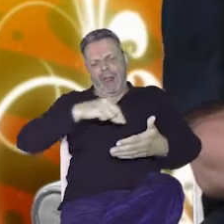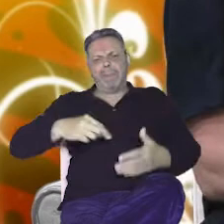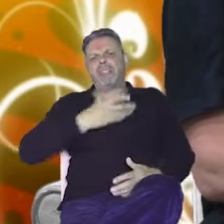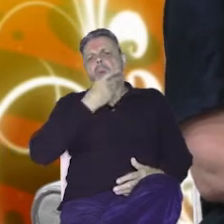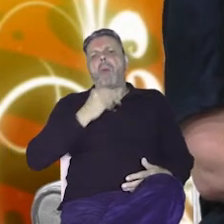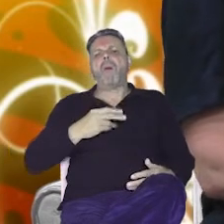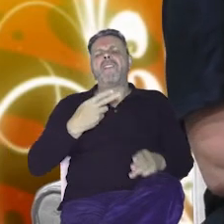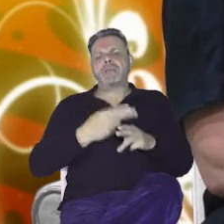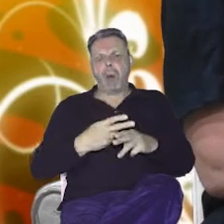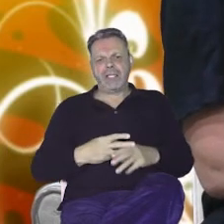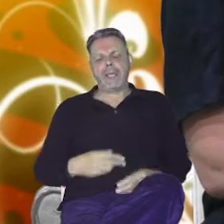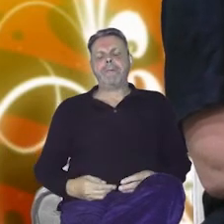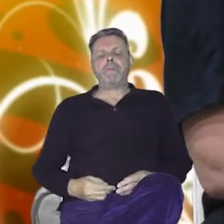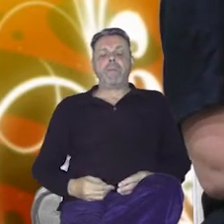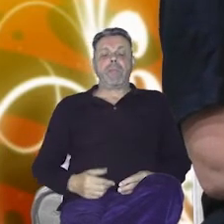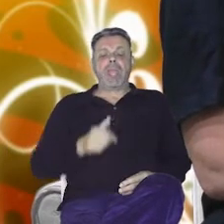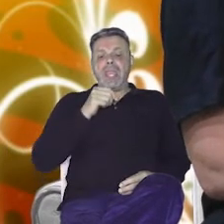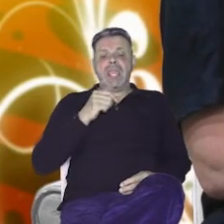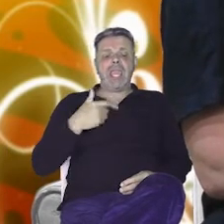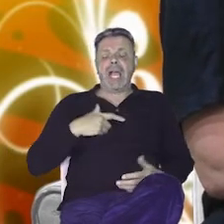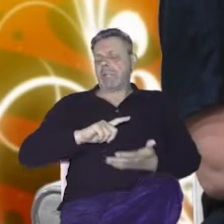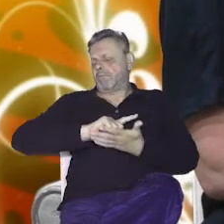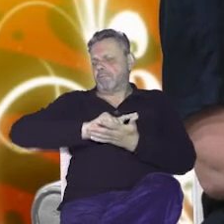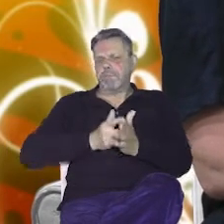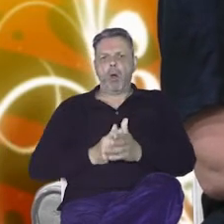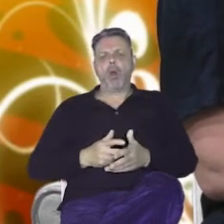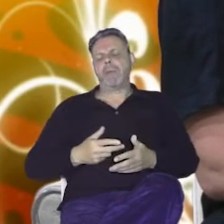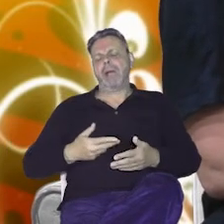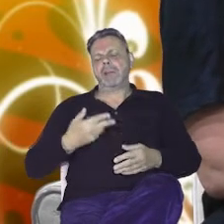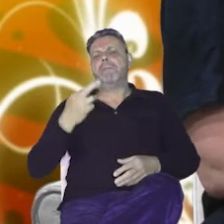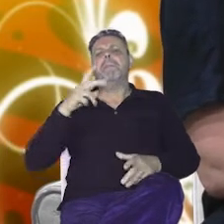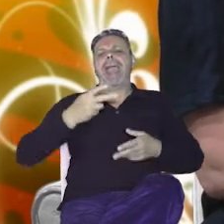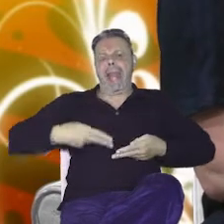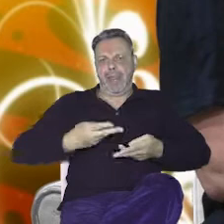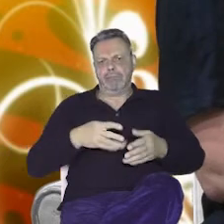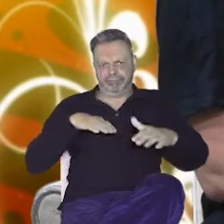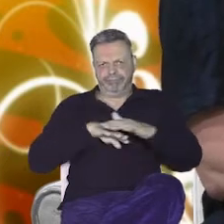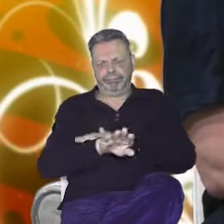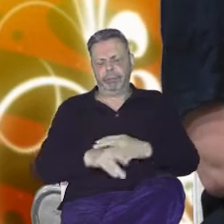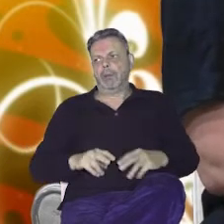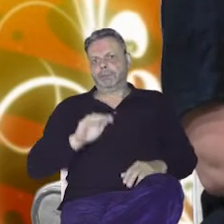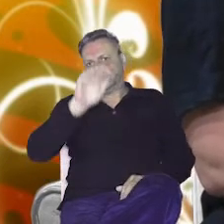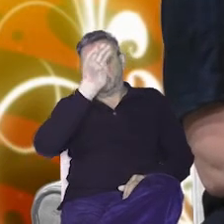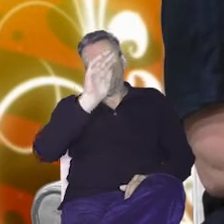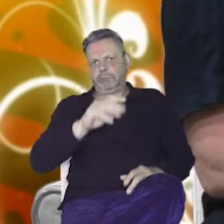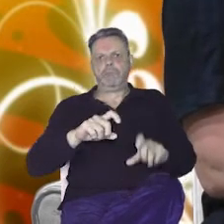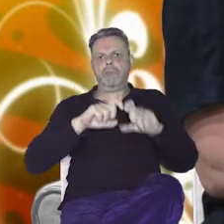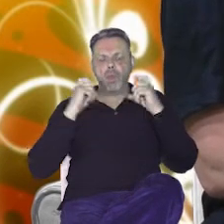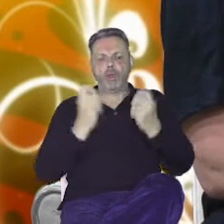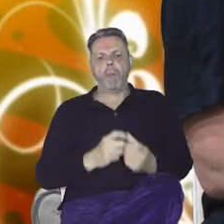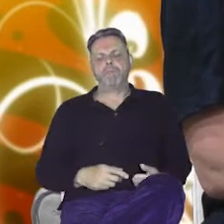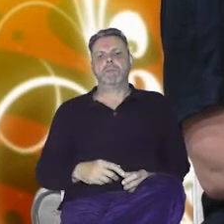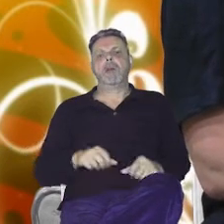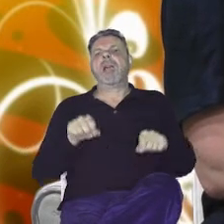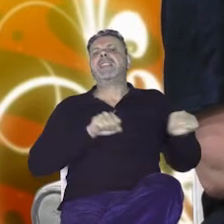i sve je on to napisao i ja sam se iste sekunde mailom obratila na dom, otišla sam u dom, ravnateljica